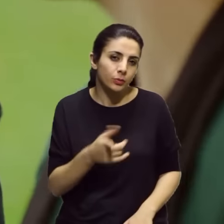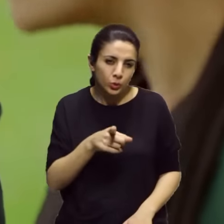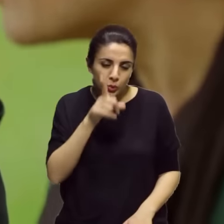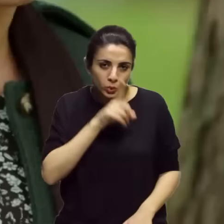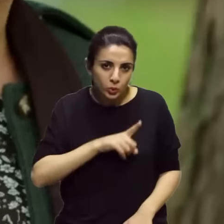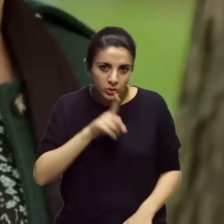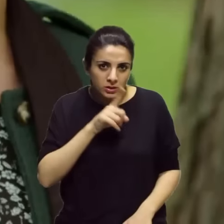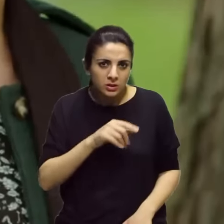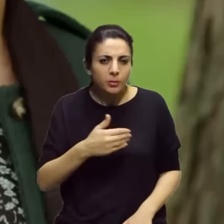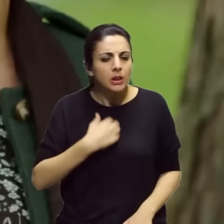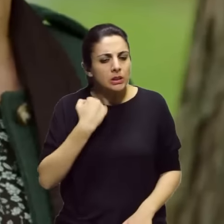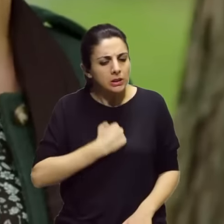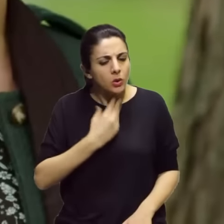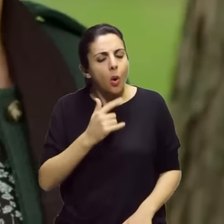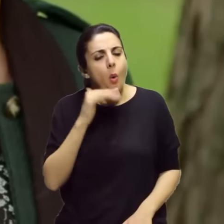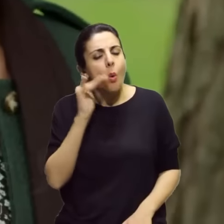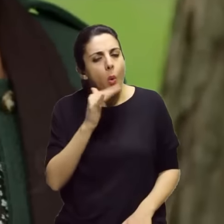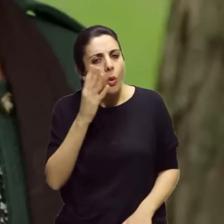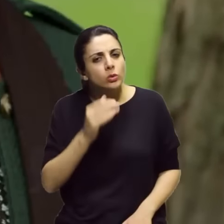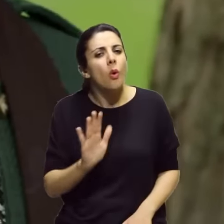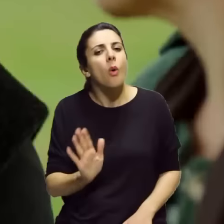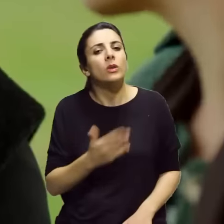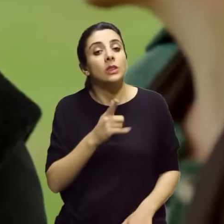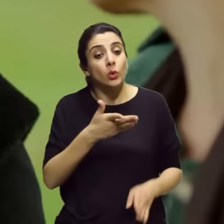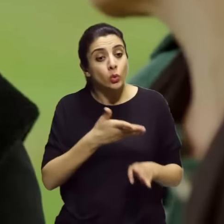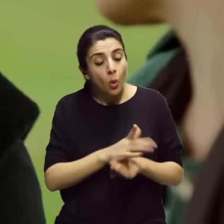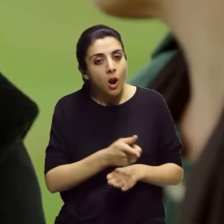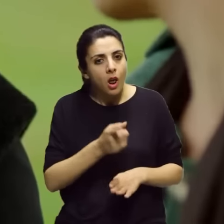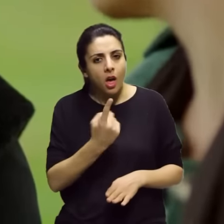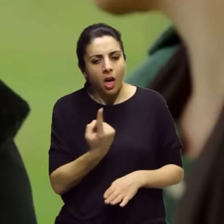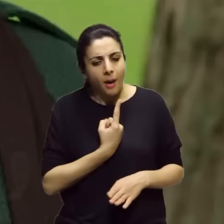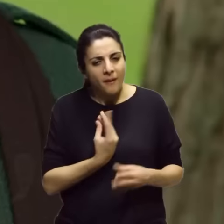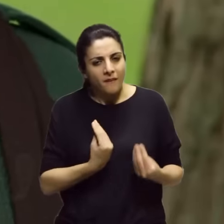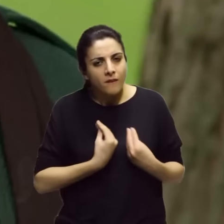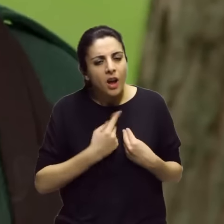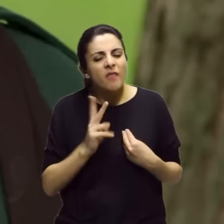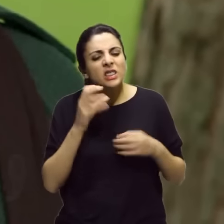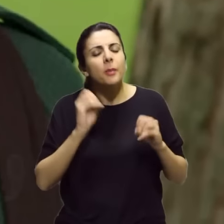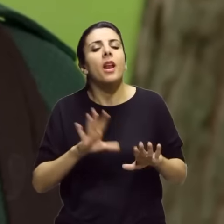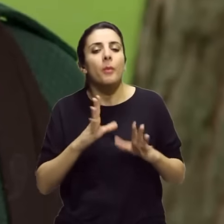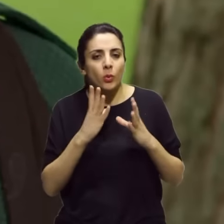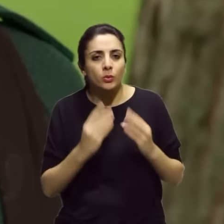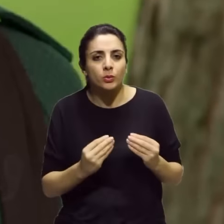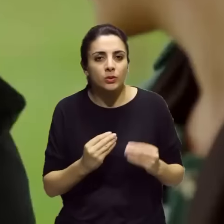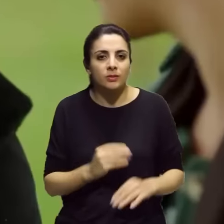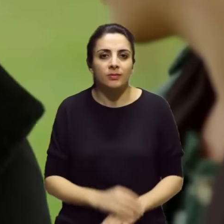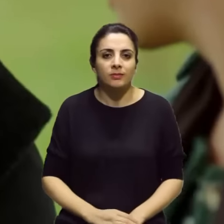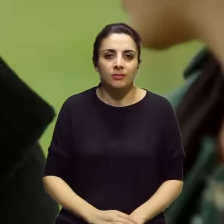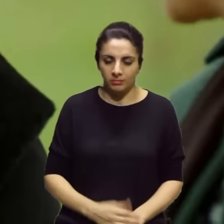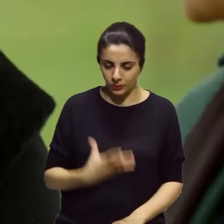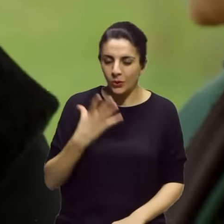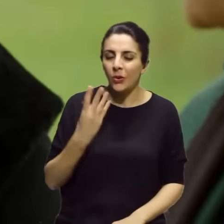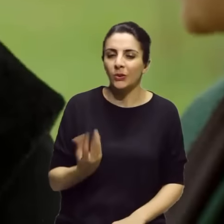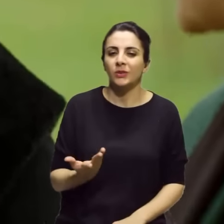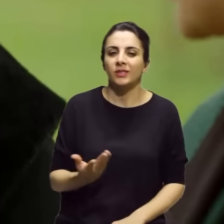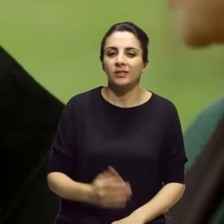O yüzden böyle ben kızsam da, bağırsam da... Doğrucu davutluk yapmaktan vazgeçme, olur mu? Olmaz mı